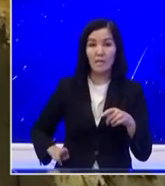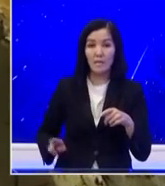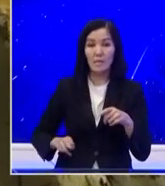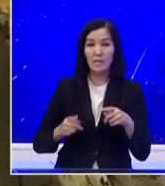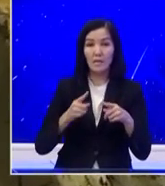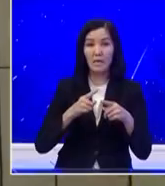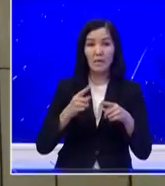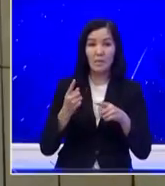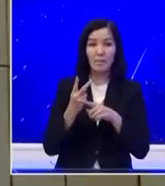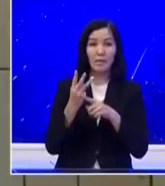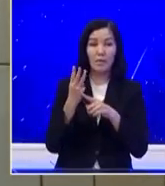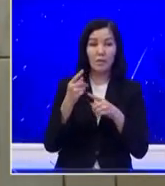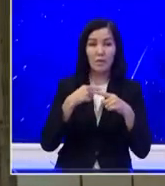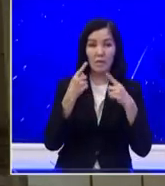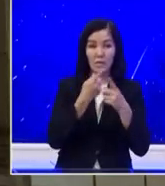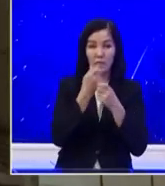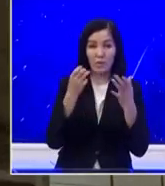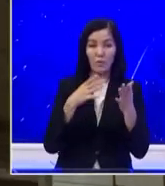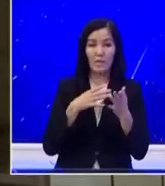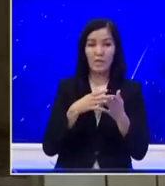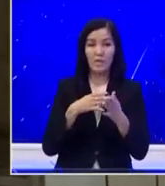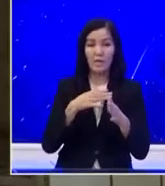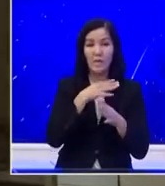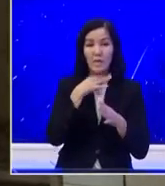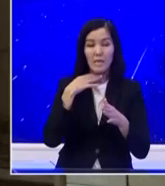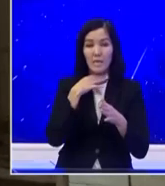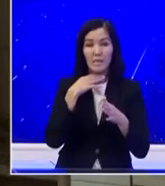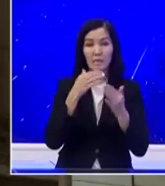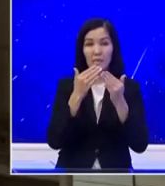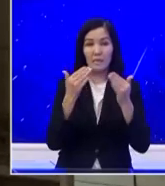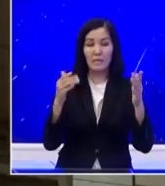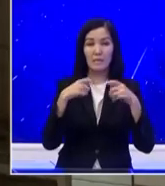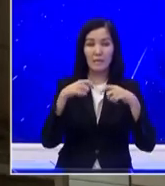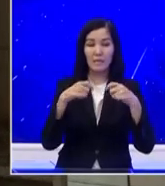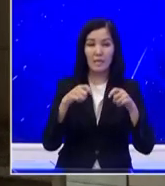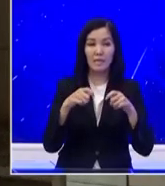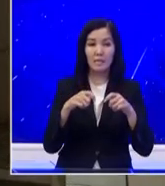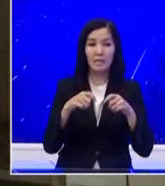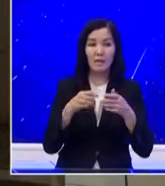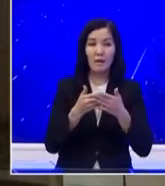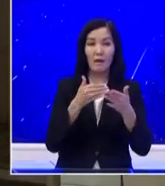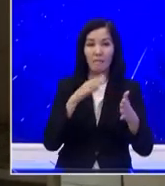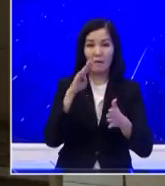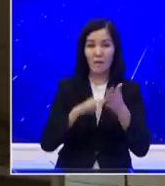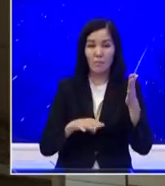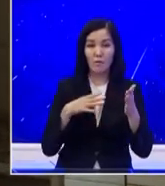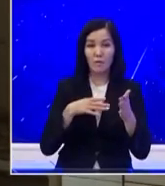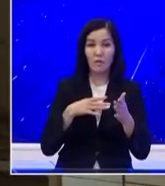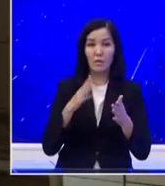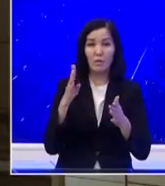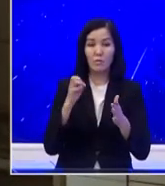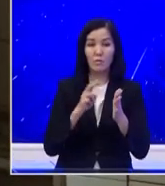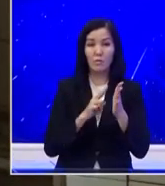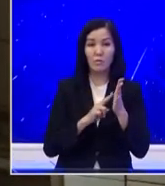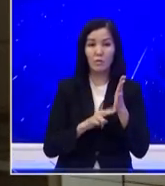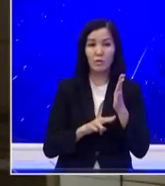емес екен. Ет сататын павильондағы бұрынғы айыппұл салынған 476